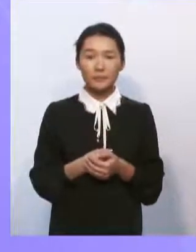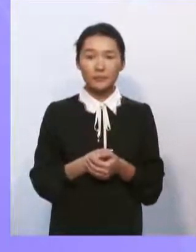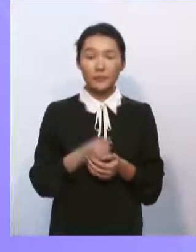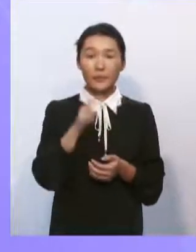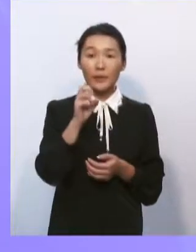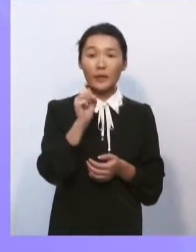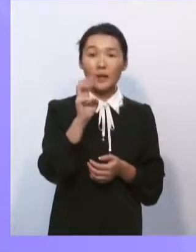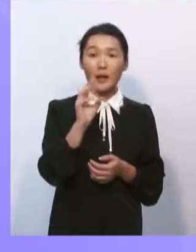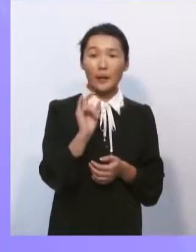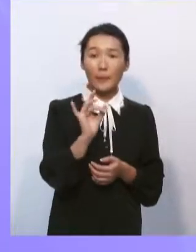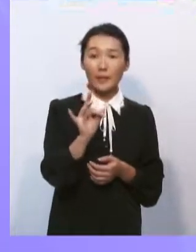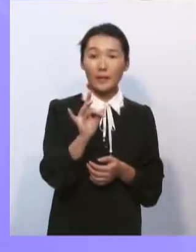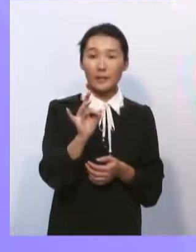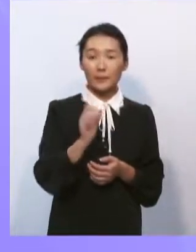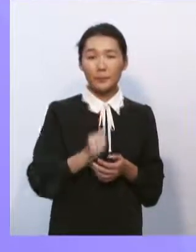Камыр.